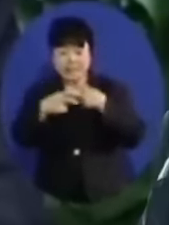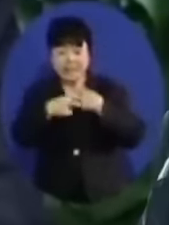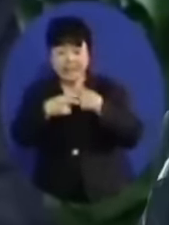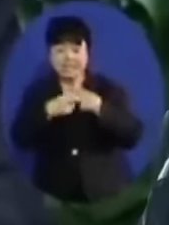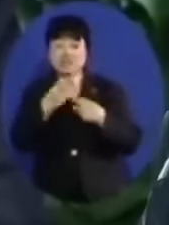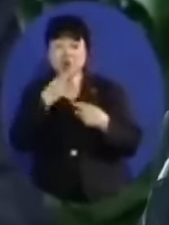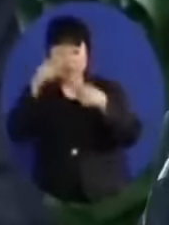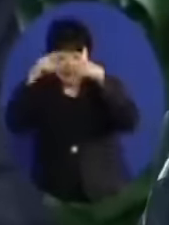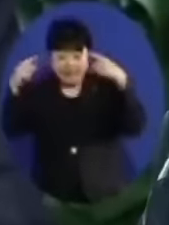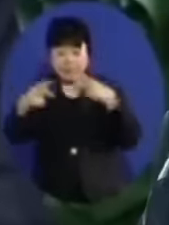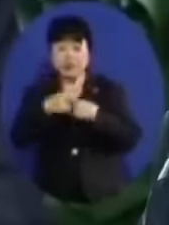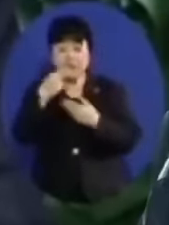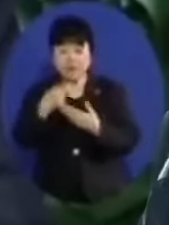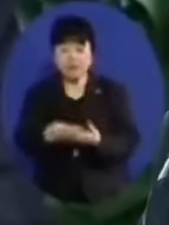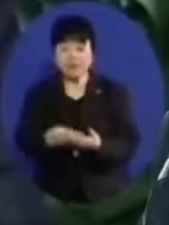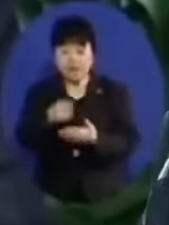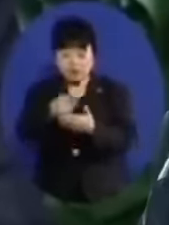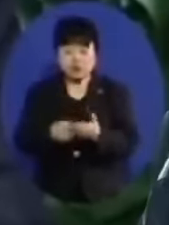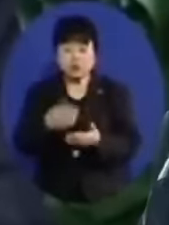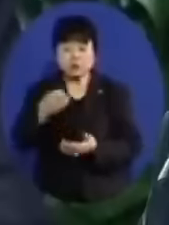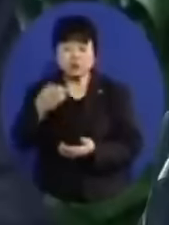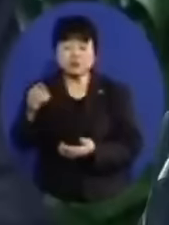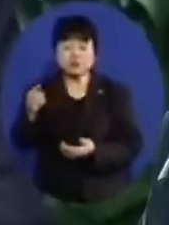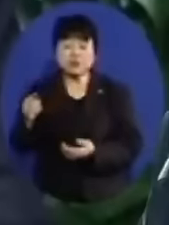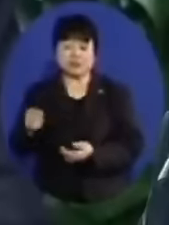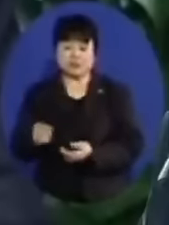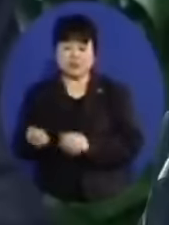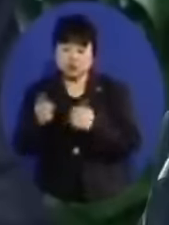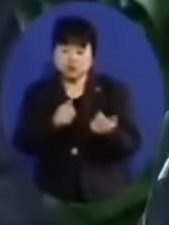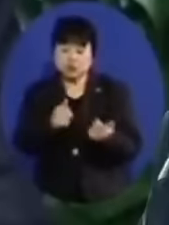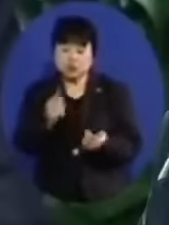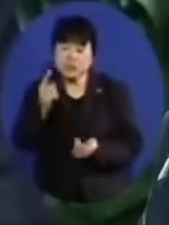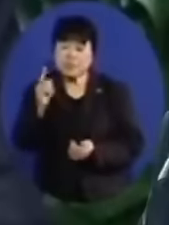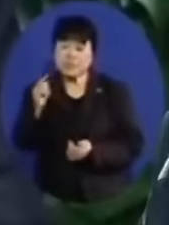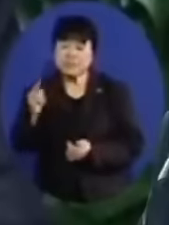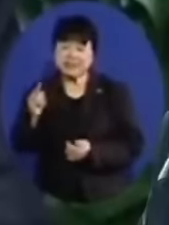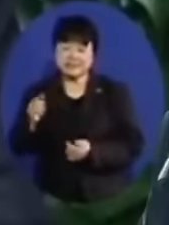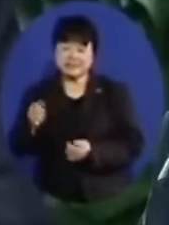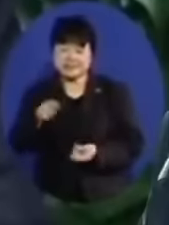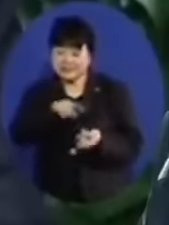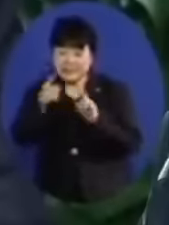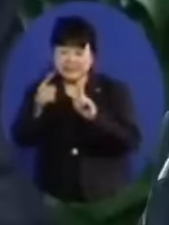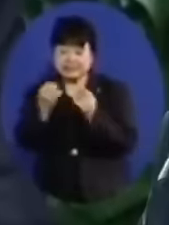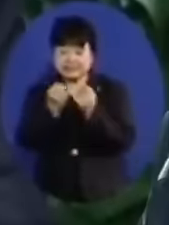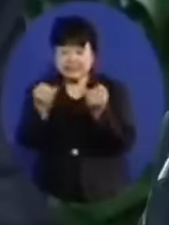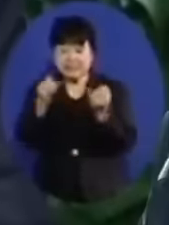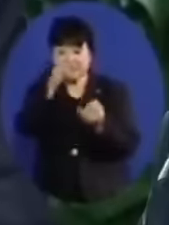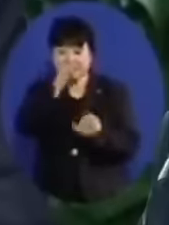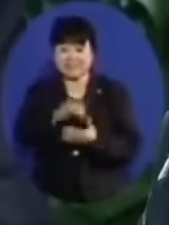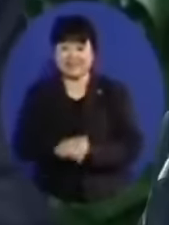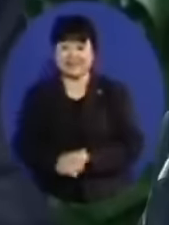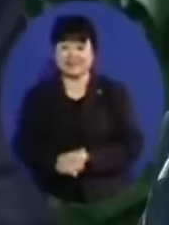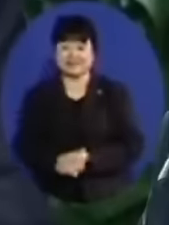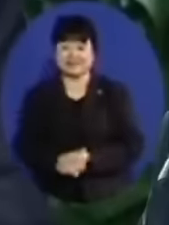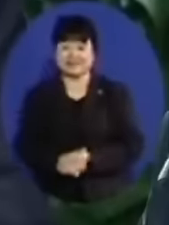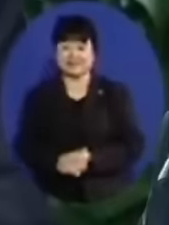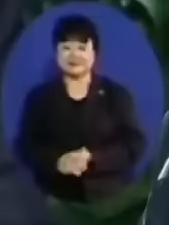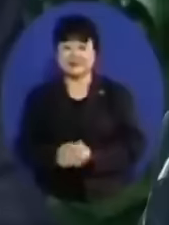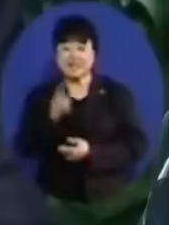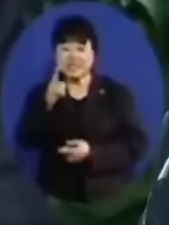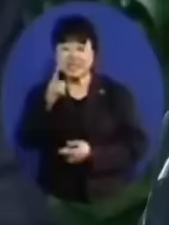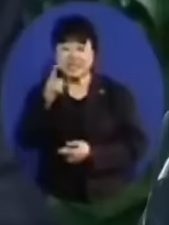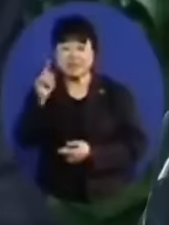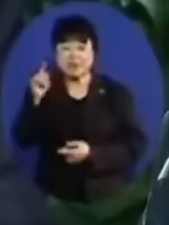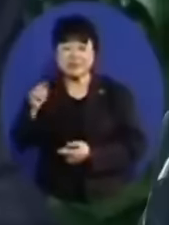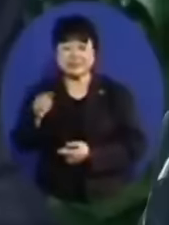해도 99%는 죽고 1%밖에 살 가능성이 없다고 말했습니다. 그래서 1%의